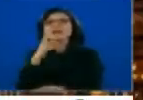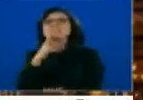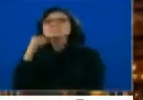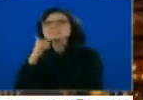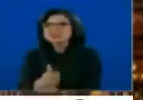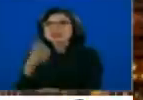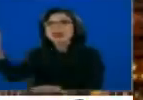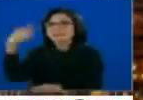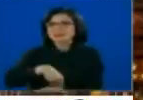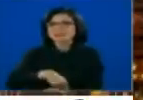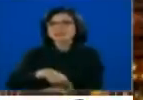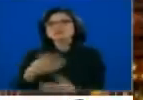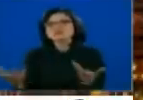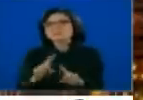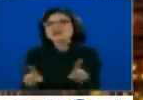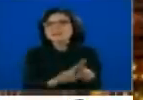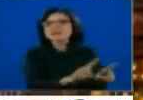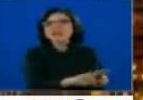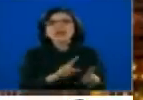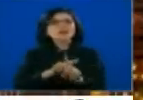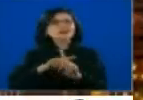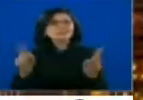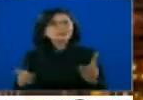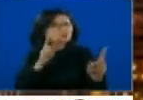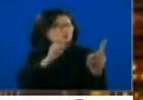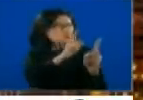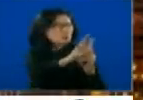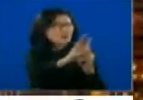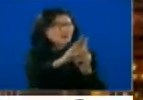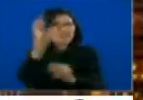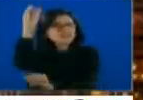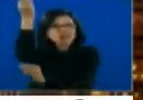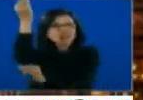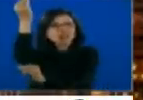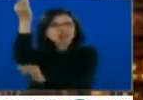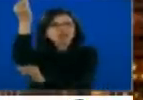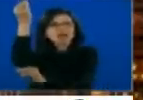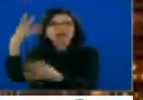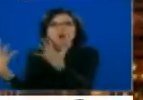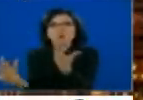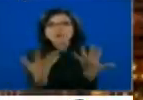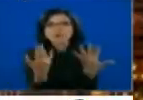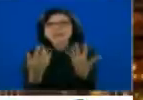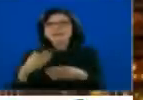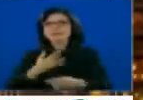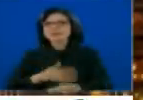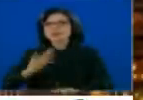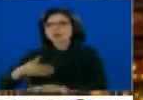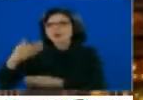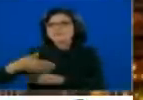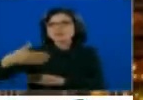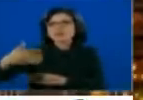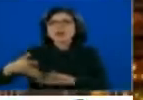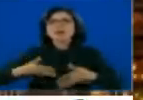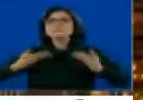hadir di sini mungkin berbedabeda tapi tujuan kita adalah Jakarta yang warganya merasakan kemajuan merasa